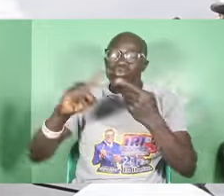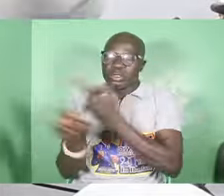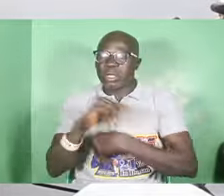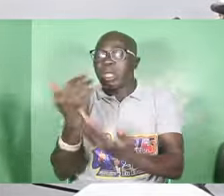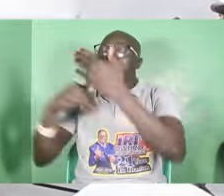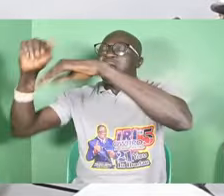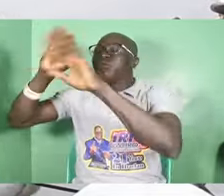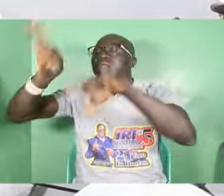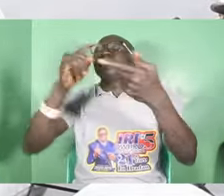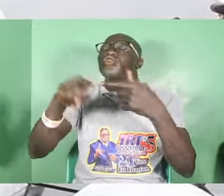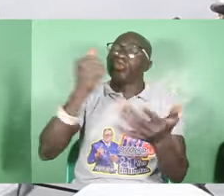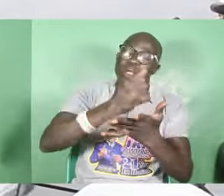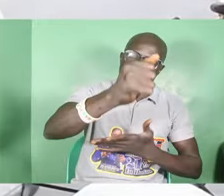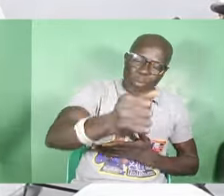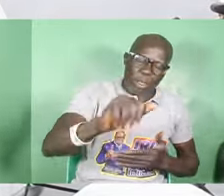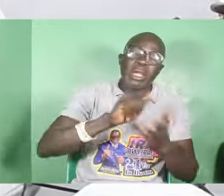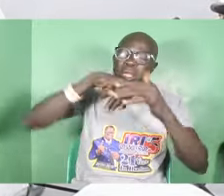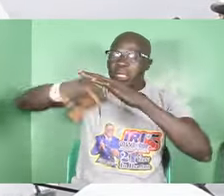today. Òun fi lé ọlọ́wọ́.